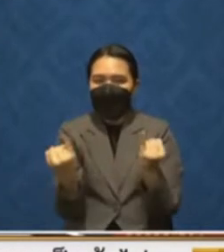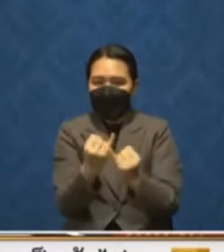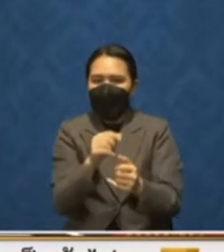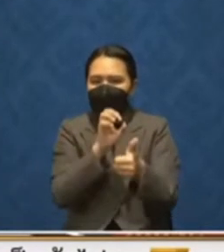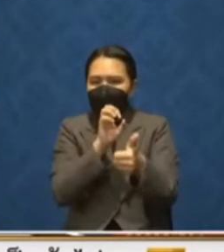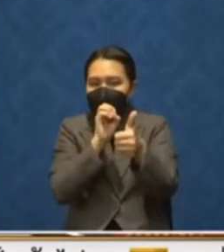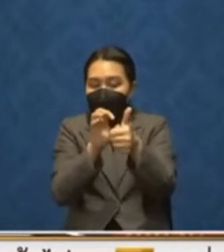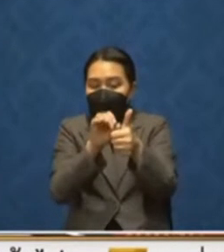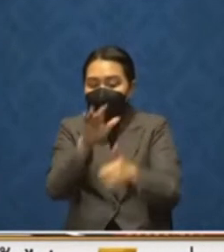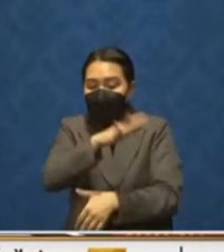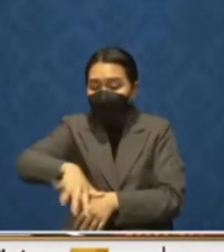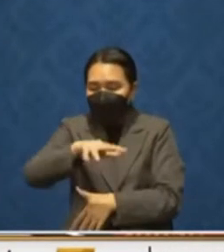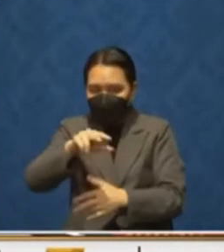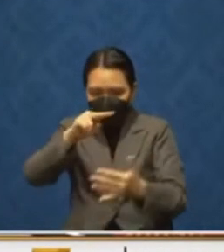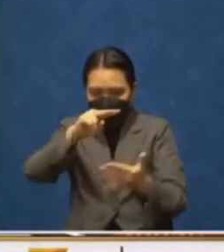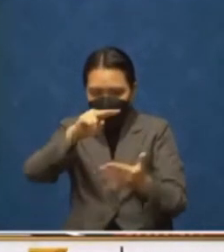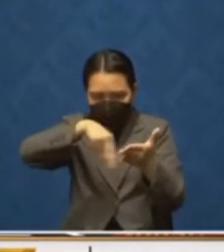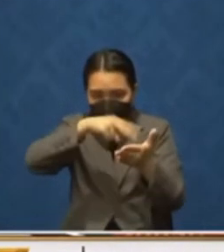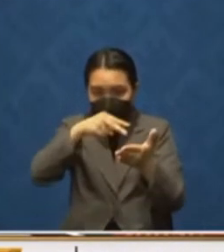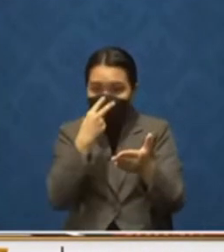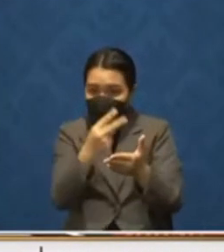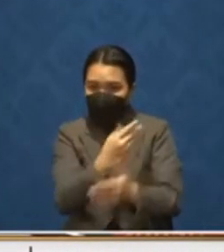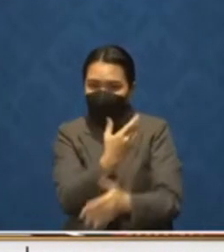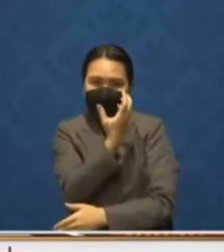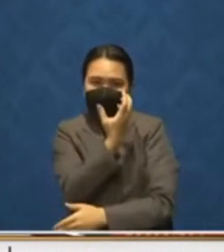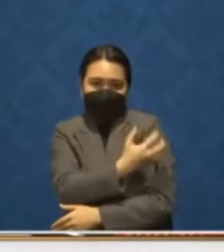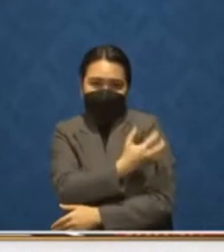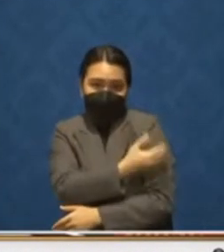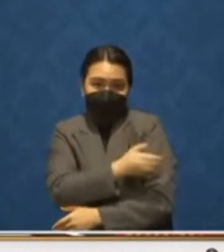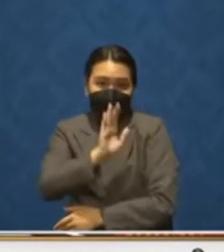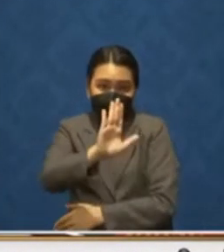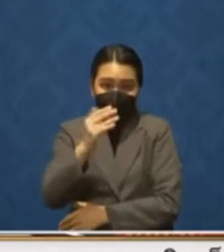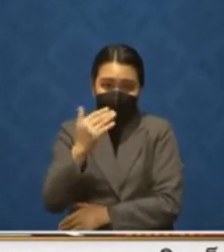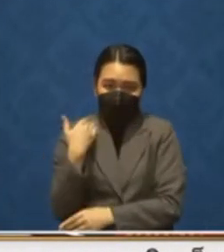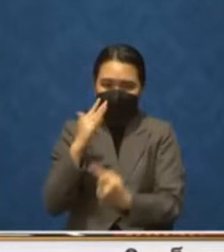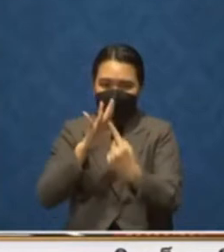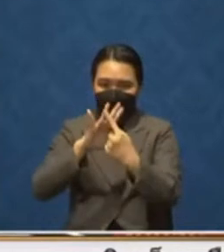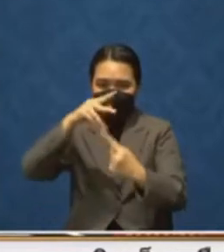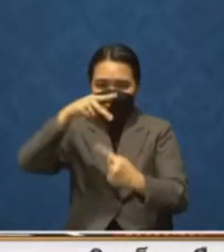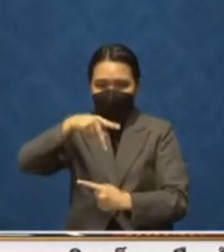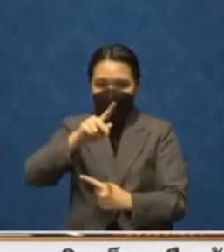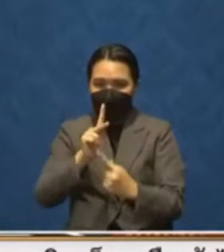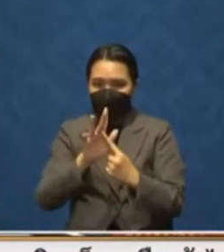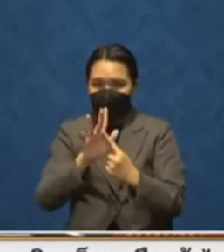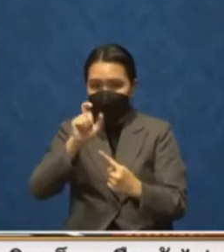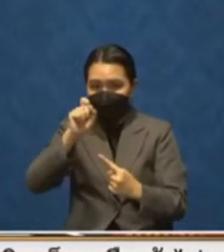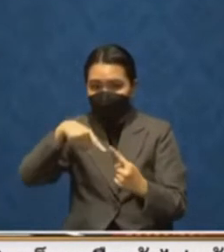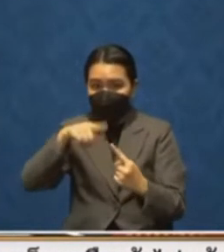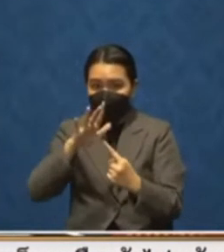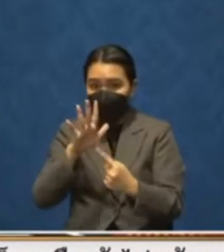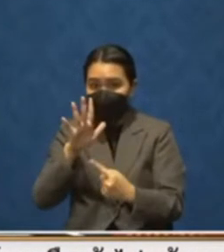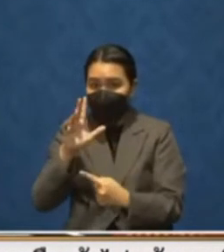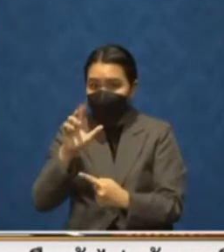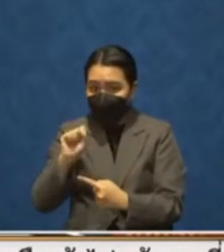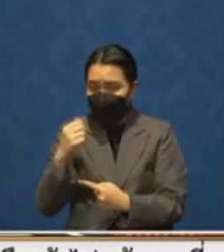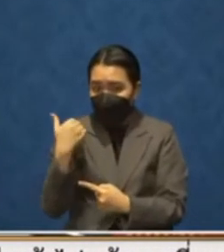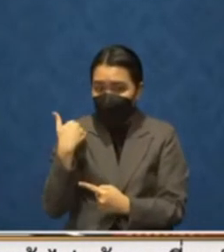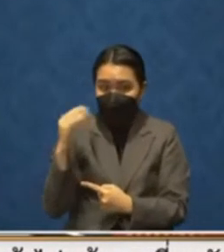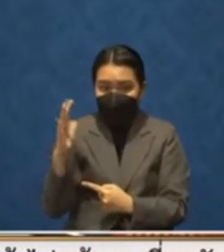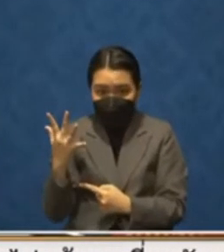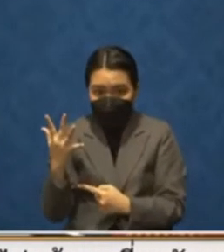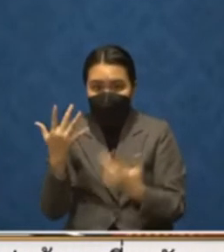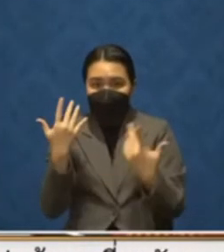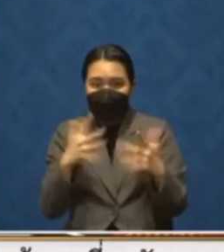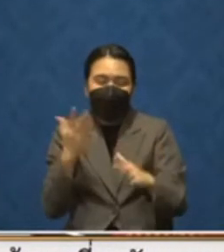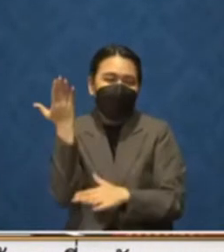ว่าในแอปเปิ้ลของถ้านี่มีก็สู้อยู่ตรงนี้หรือเปล่าและที่สนองพิจารณ์ไม่ได้พูดมาก